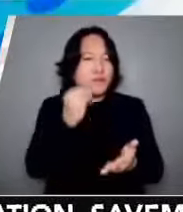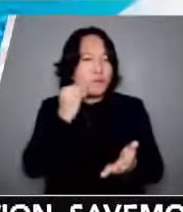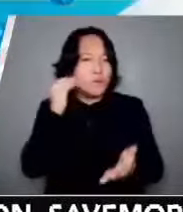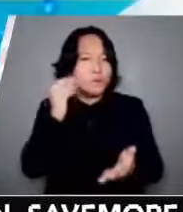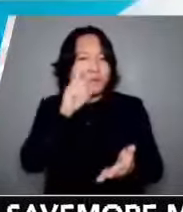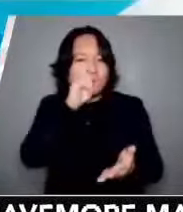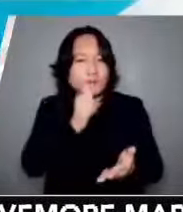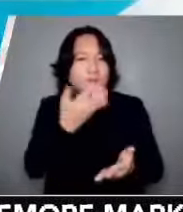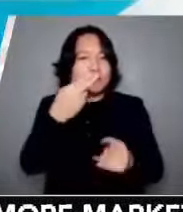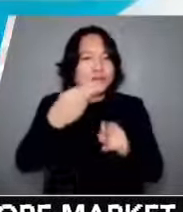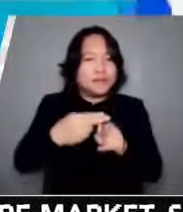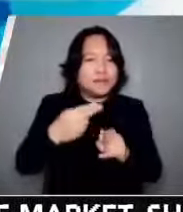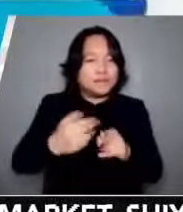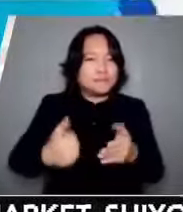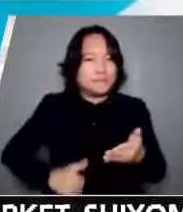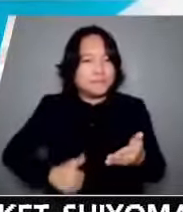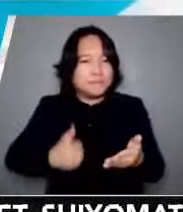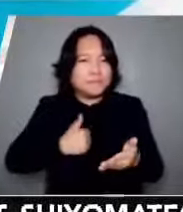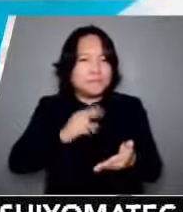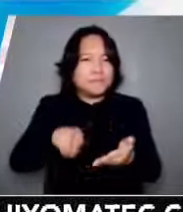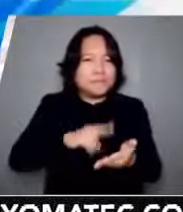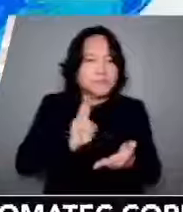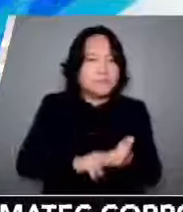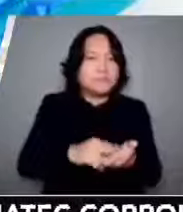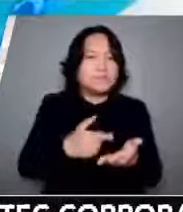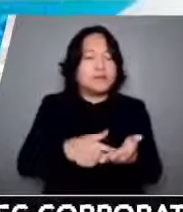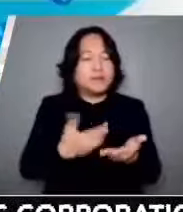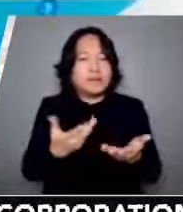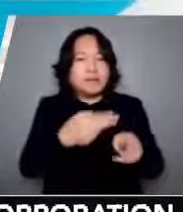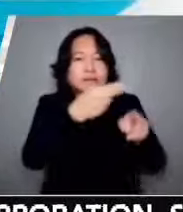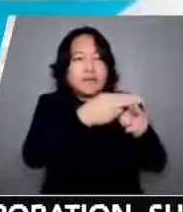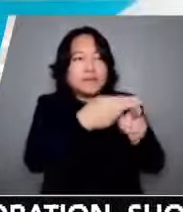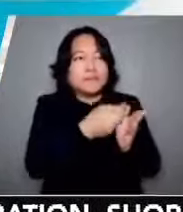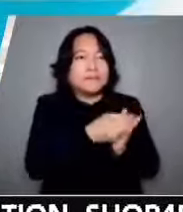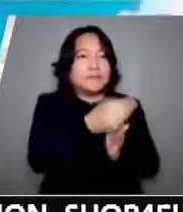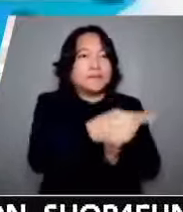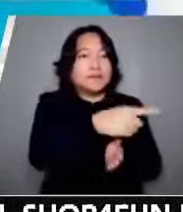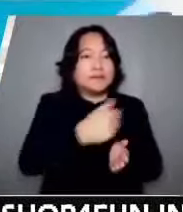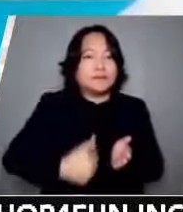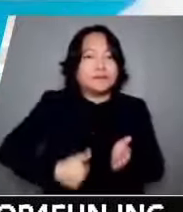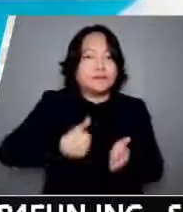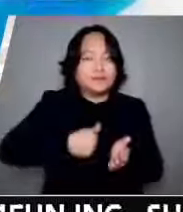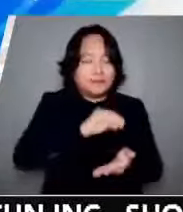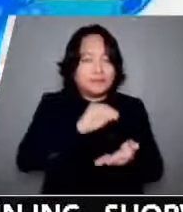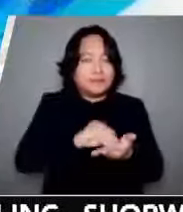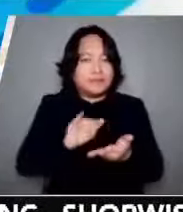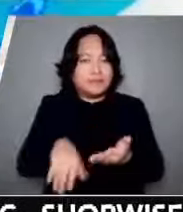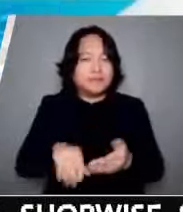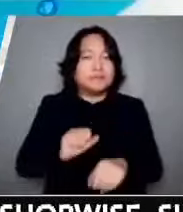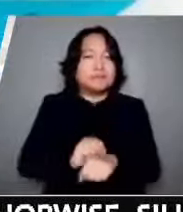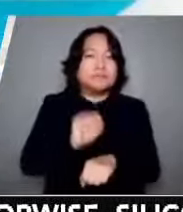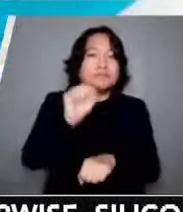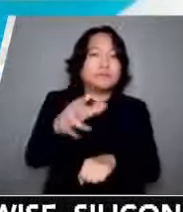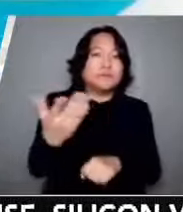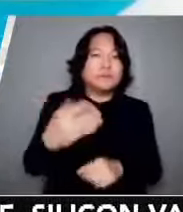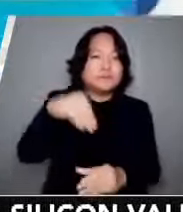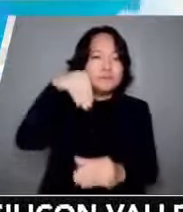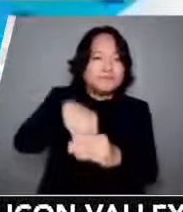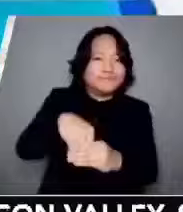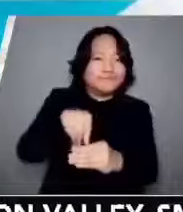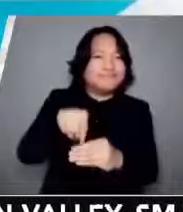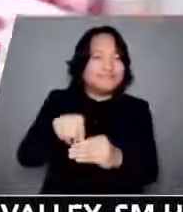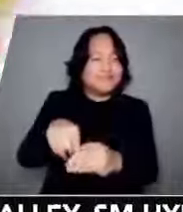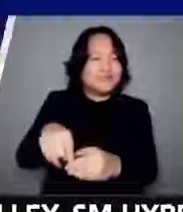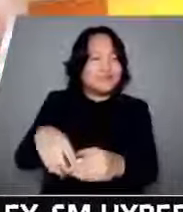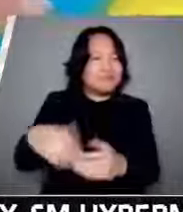pati pangalan ng pinagbilhan, address at contact nito. Saka ipadala ang entry. Simula na ang pagpapadala ng entry